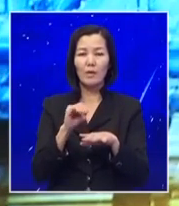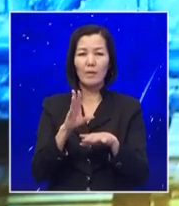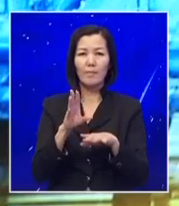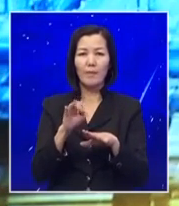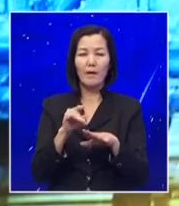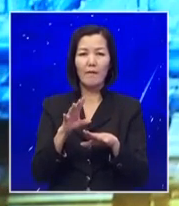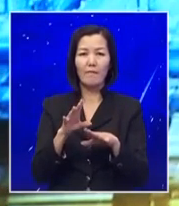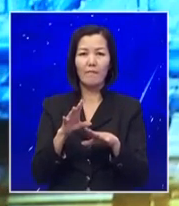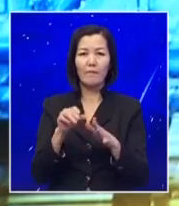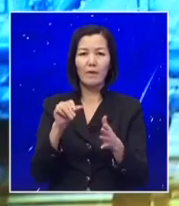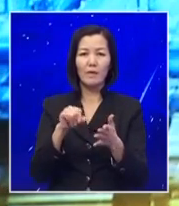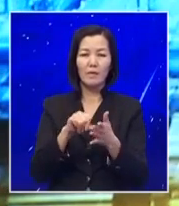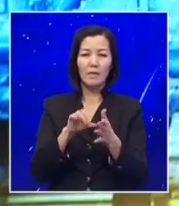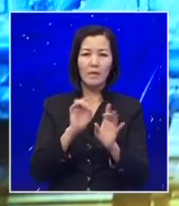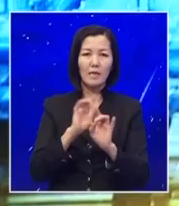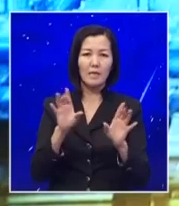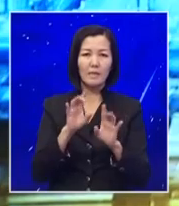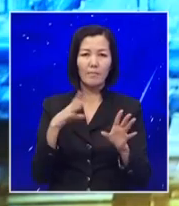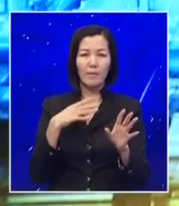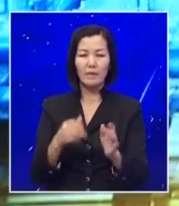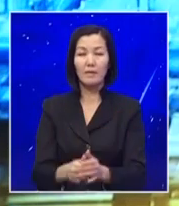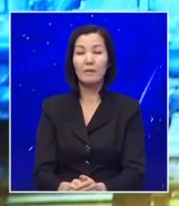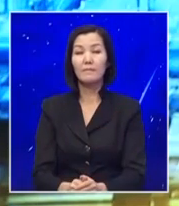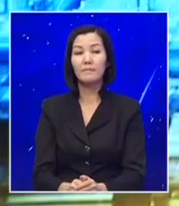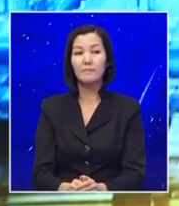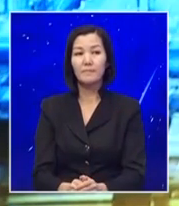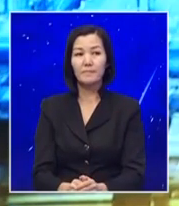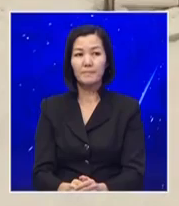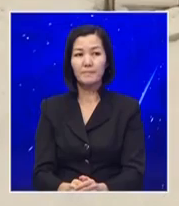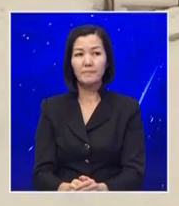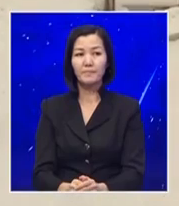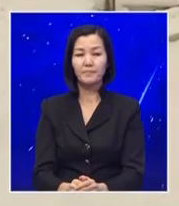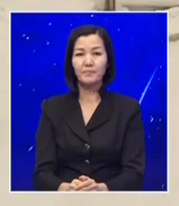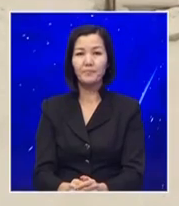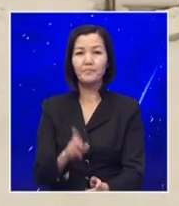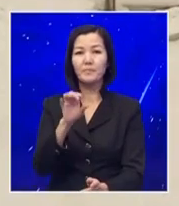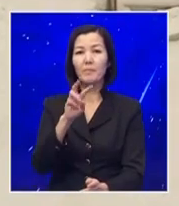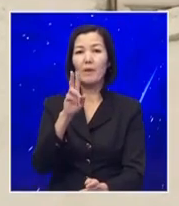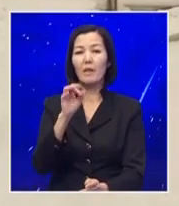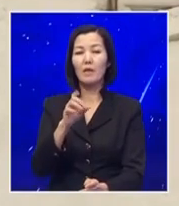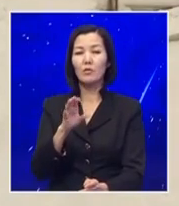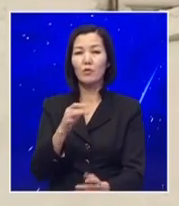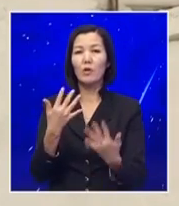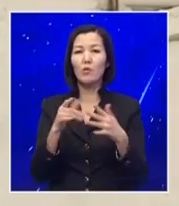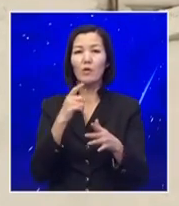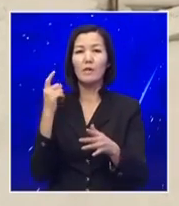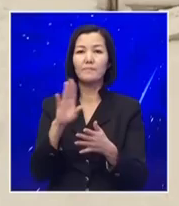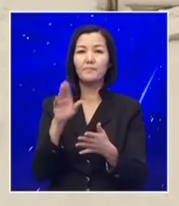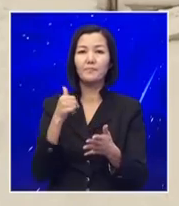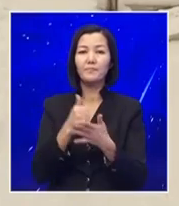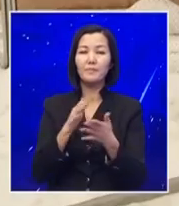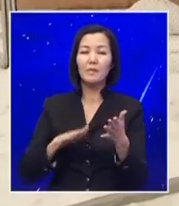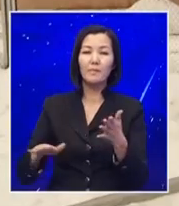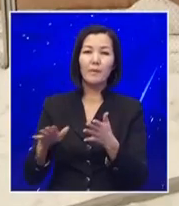бояулы елді мекенінің тұрғындарында есептік жиынында айтты. Балқаш өңірі ауыл шаруашылығының алтын қазығы қағылған